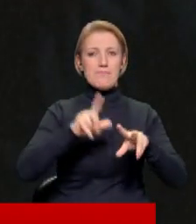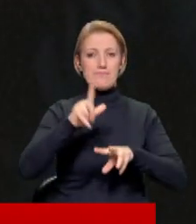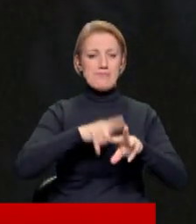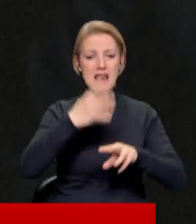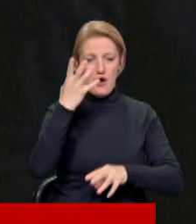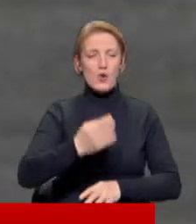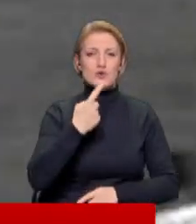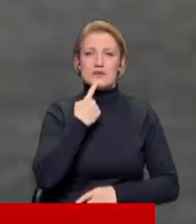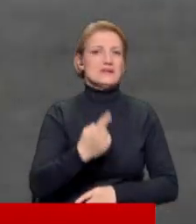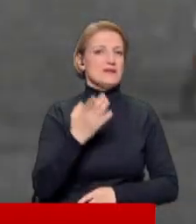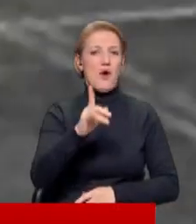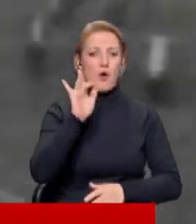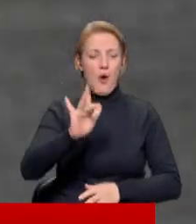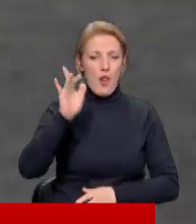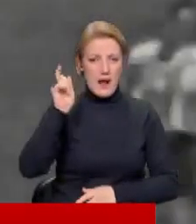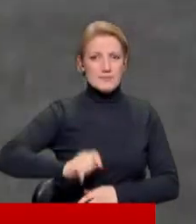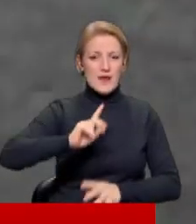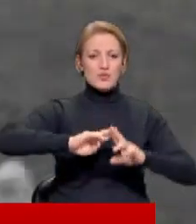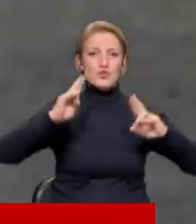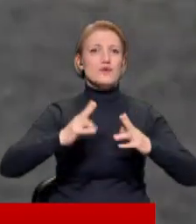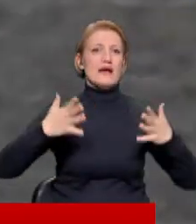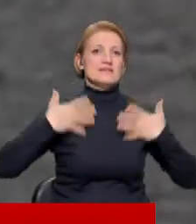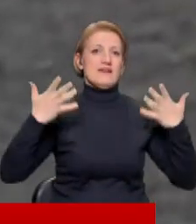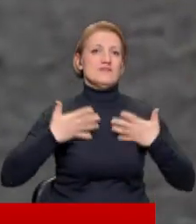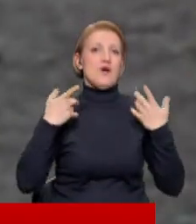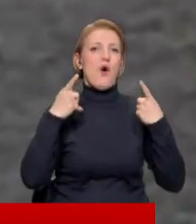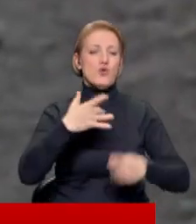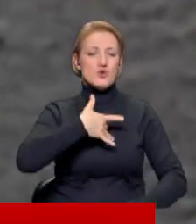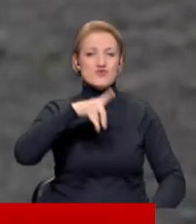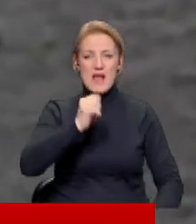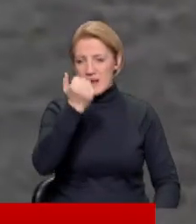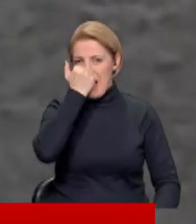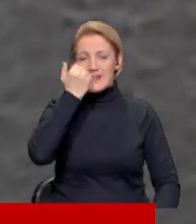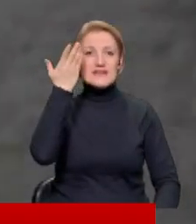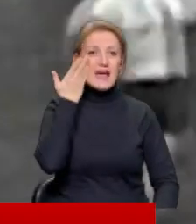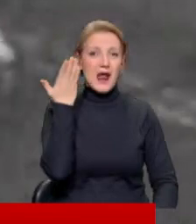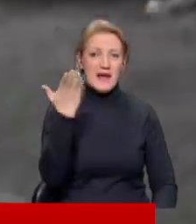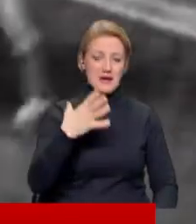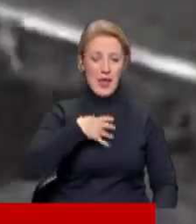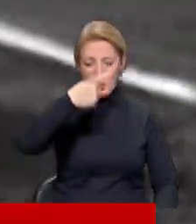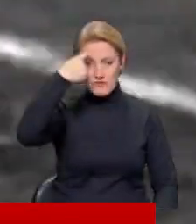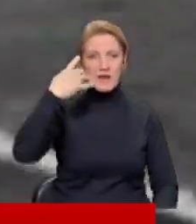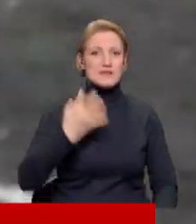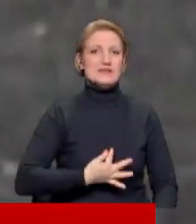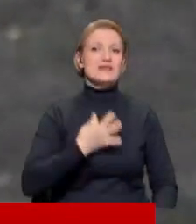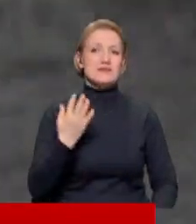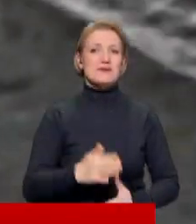önerisi bile tartışıldı. O gol attıkça dünya sevindi. Onu canlı kanlı izleyebilenler kendini şanslı